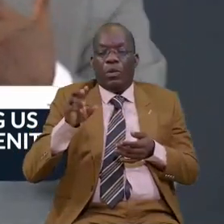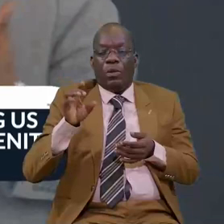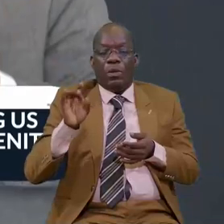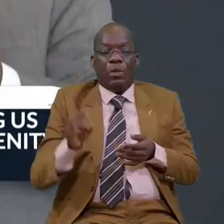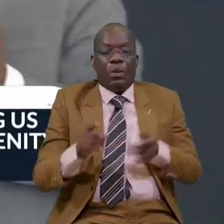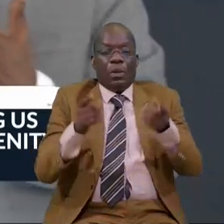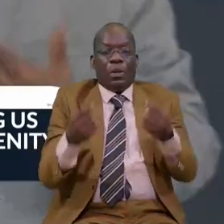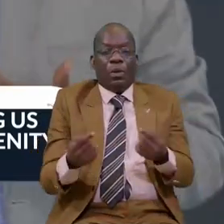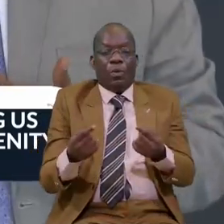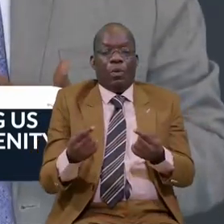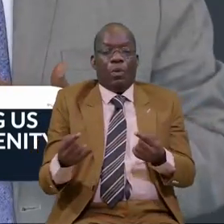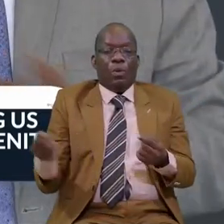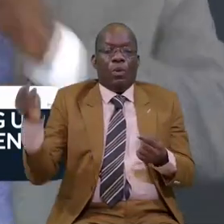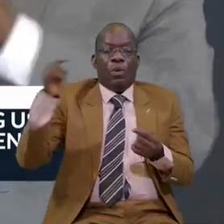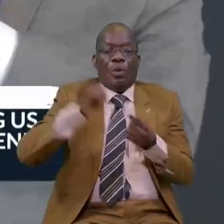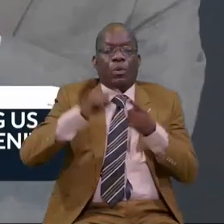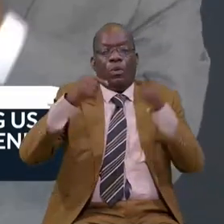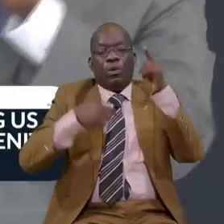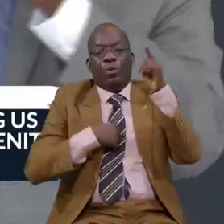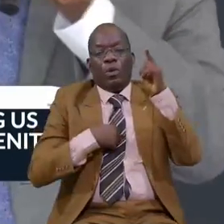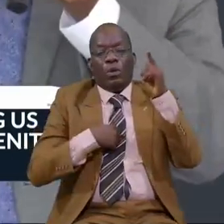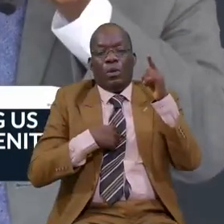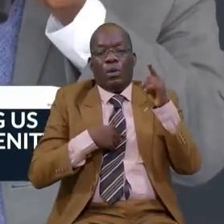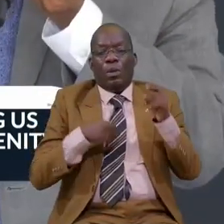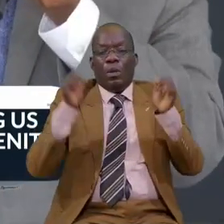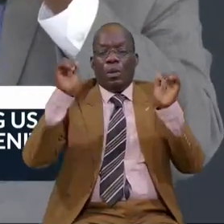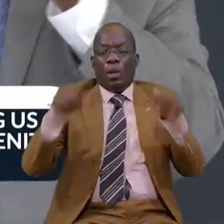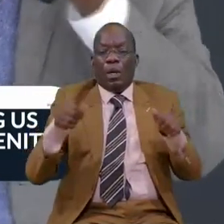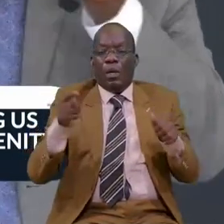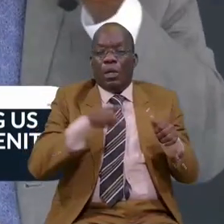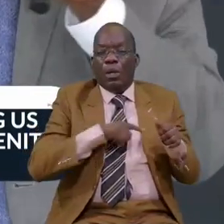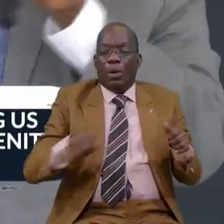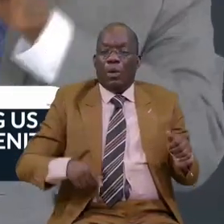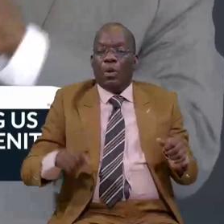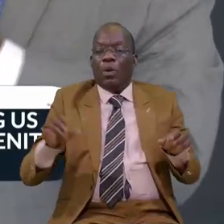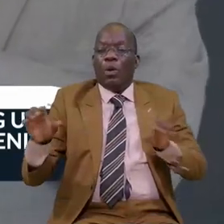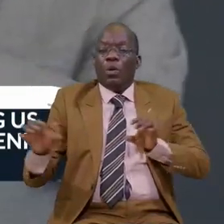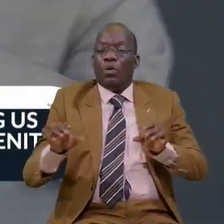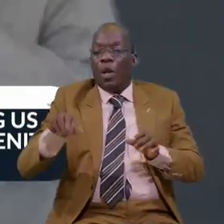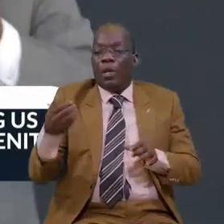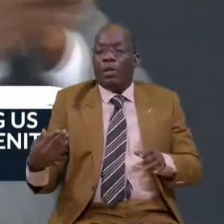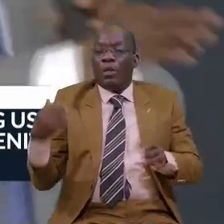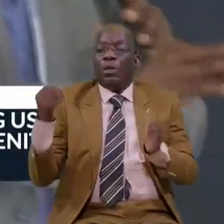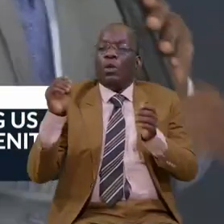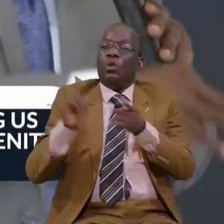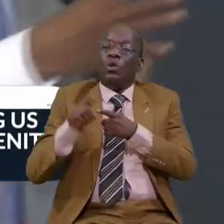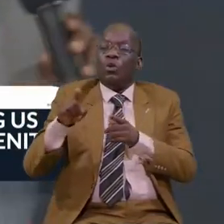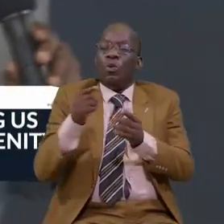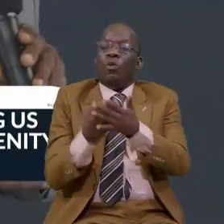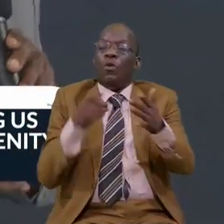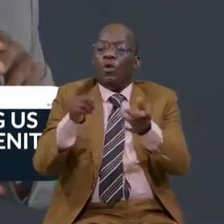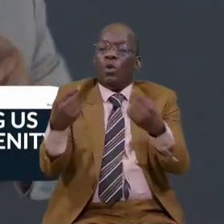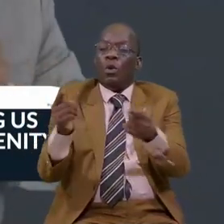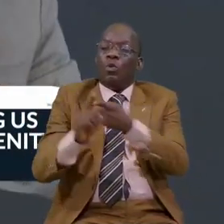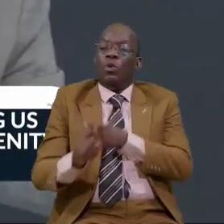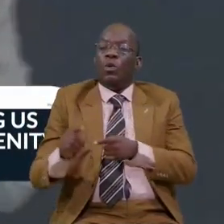la sérénité spirituelle. Matthieu 11, 28. Venez à moi. Est-ce que le docteur peut faire